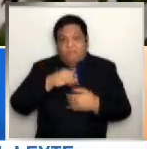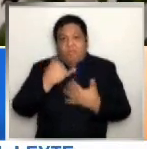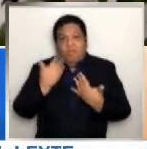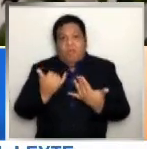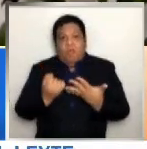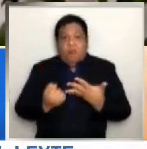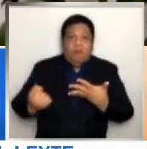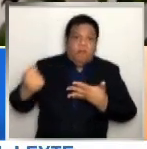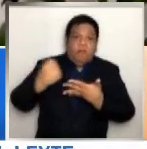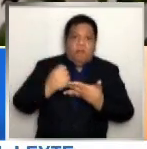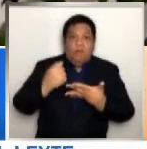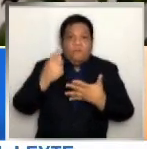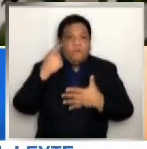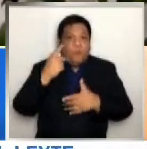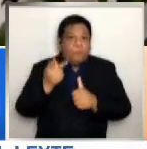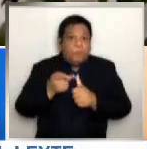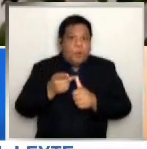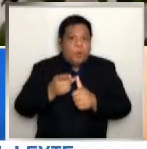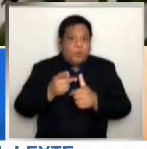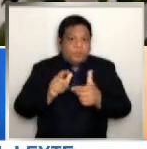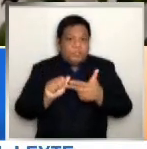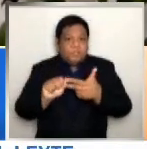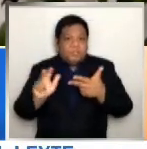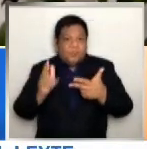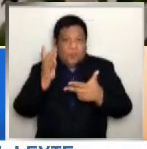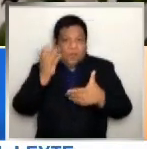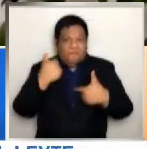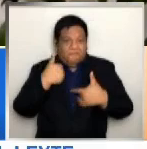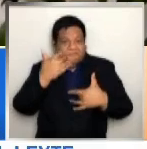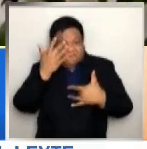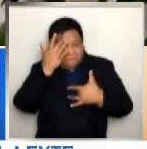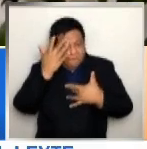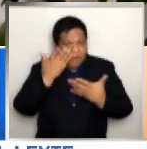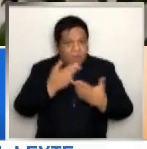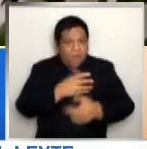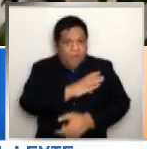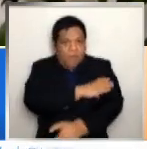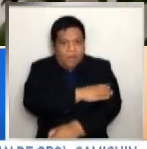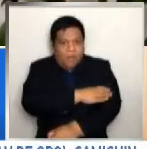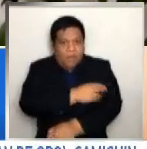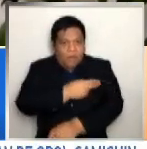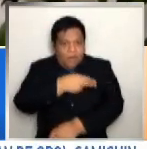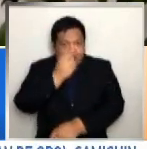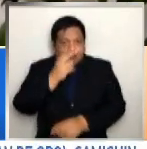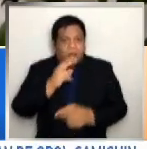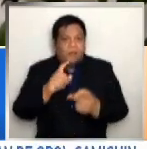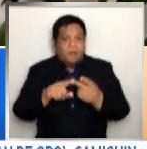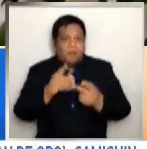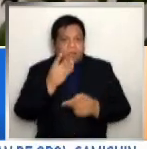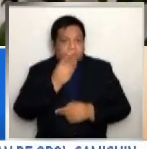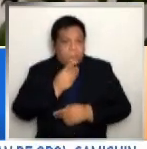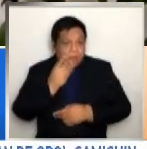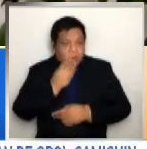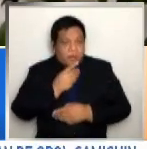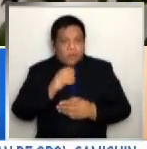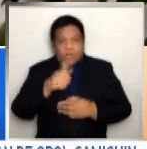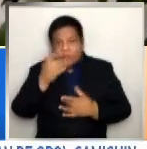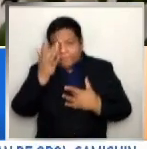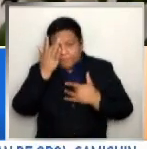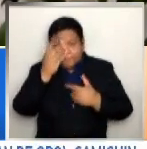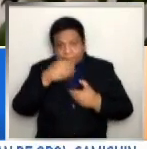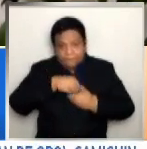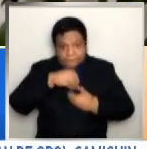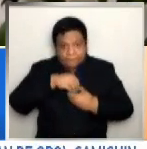kasi meron kang condition like mga high blood pressure, diabetes, at iba pang comorbidity. Ngayon, kung